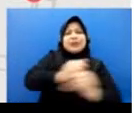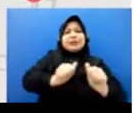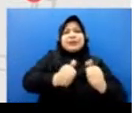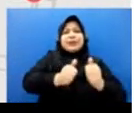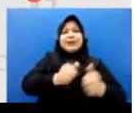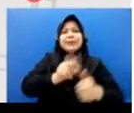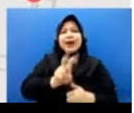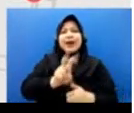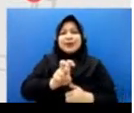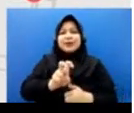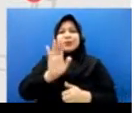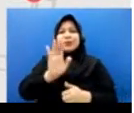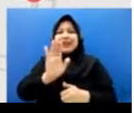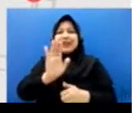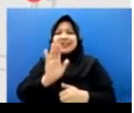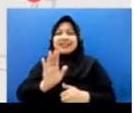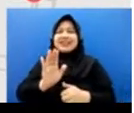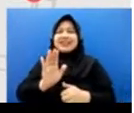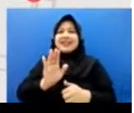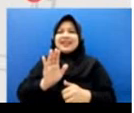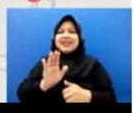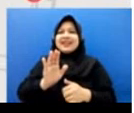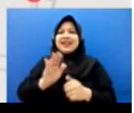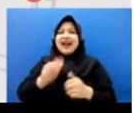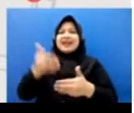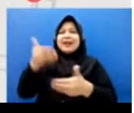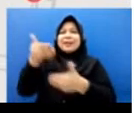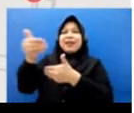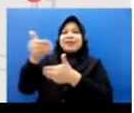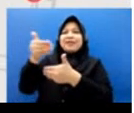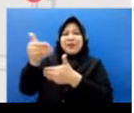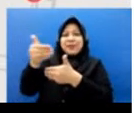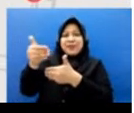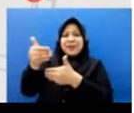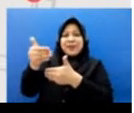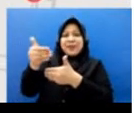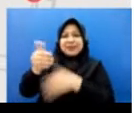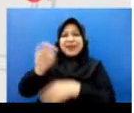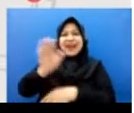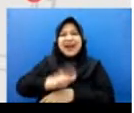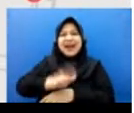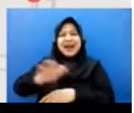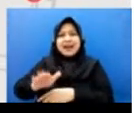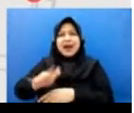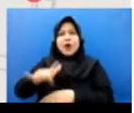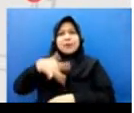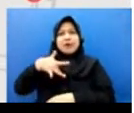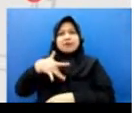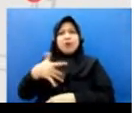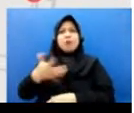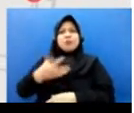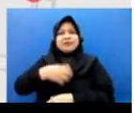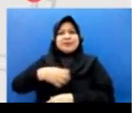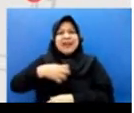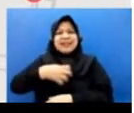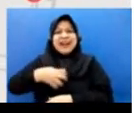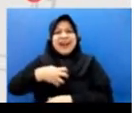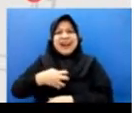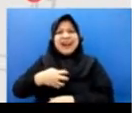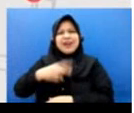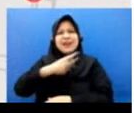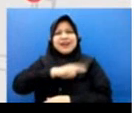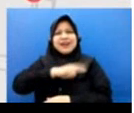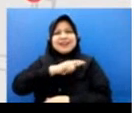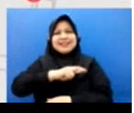bisa mengeksekusi sebuah platform yang membuat si murid itu merasa tertantang sehingga mereka penasaran dan rajin terus ingin